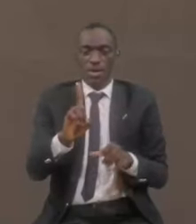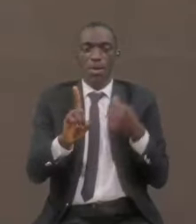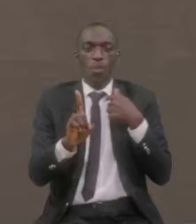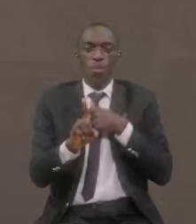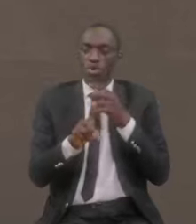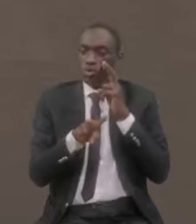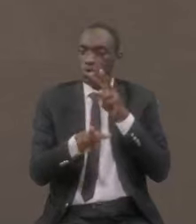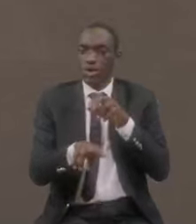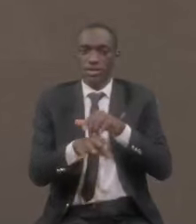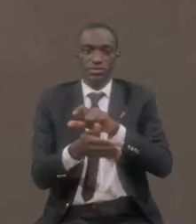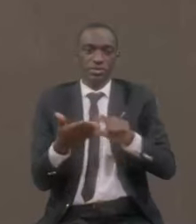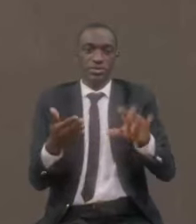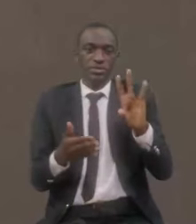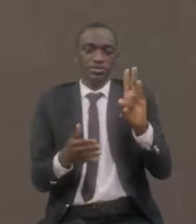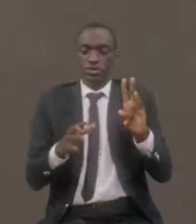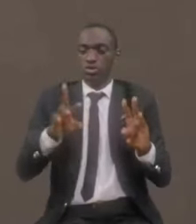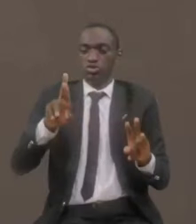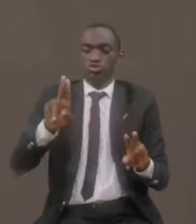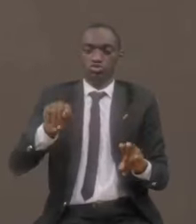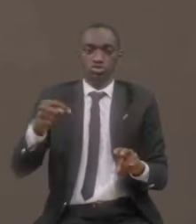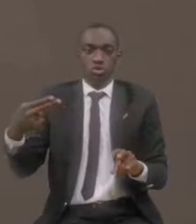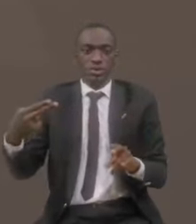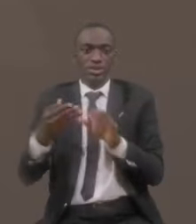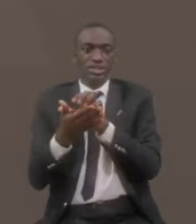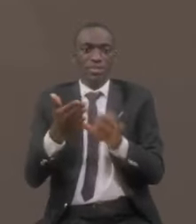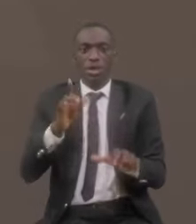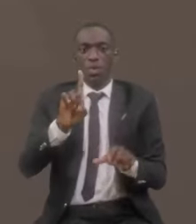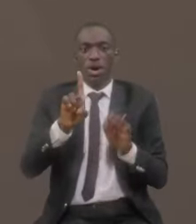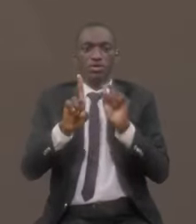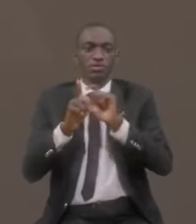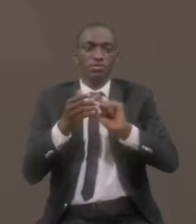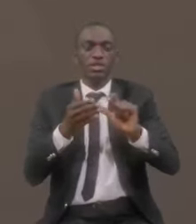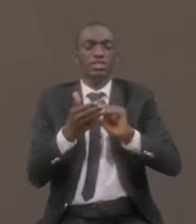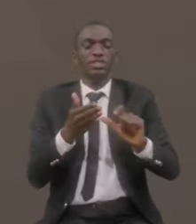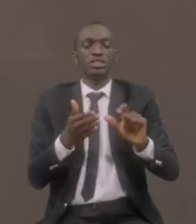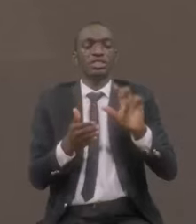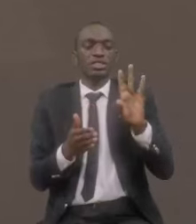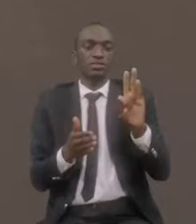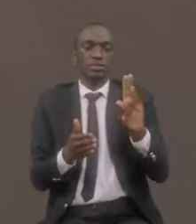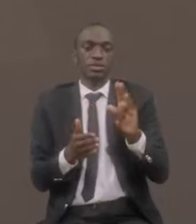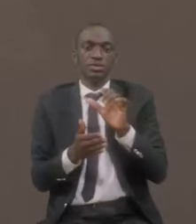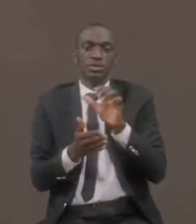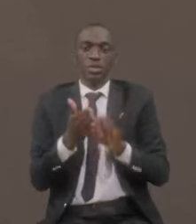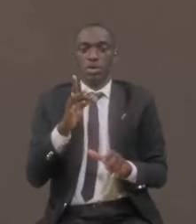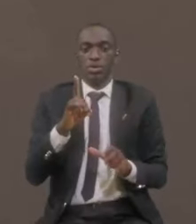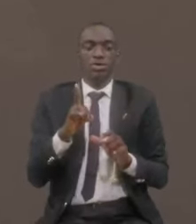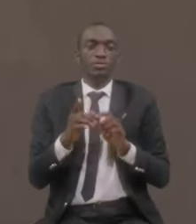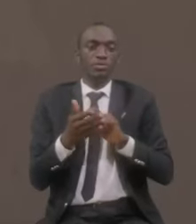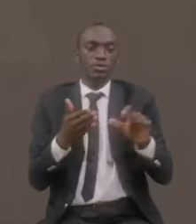Verset 17, Ruth 1, 17. Où tu mourras, je mourrai